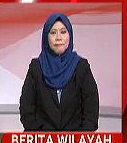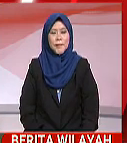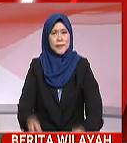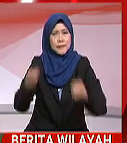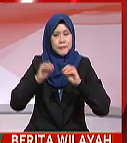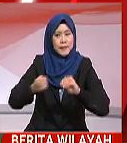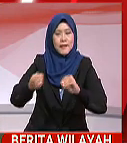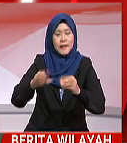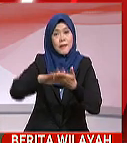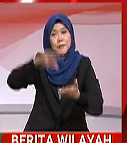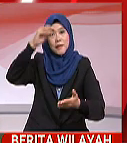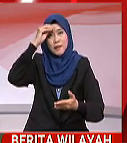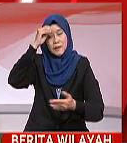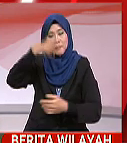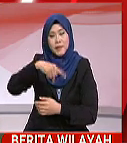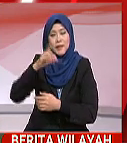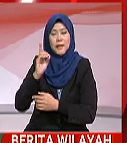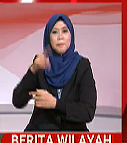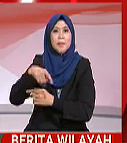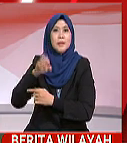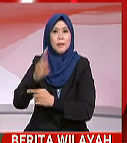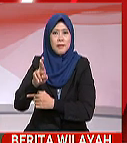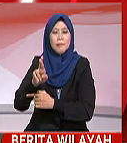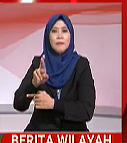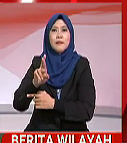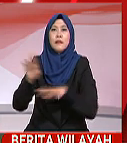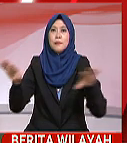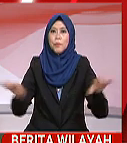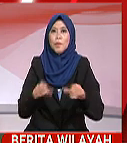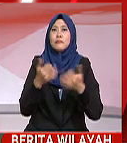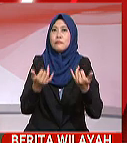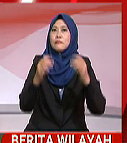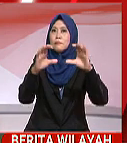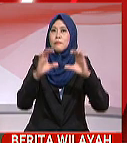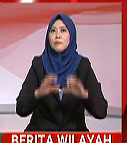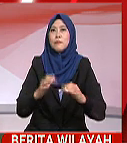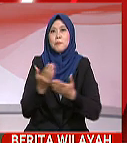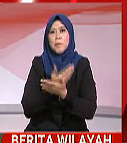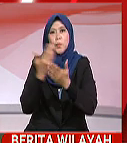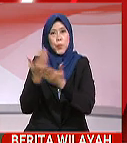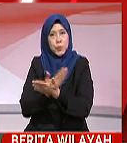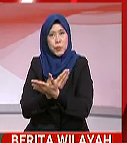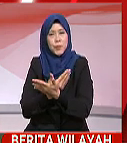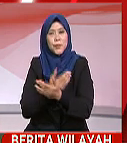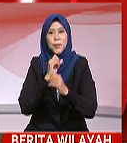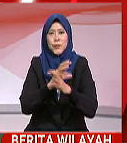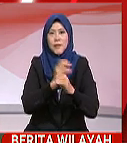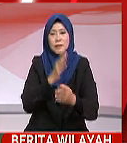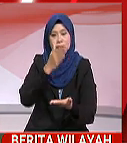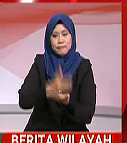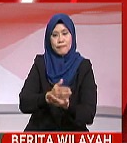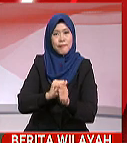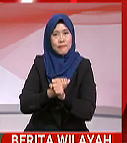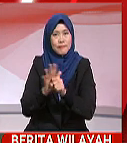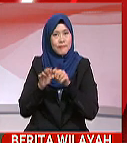Pengajaran dan pembelajaran di rumah PDPR, pelaksanaannya sebagai alternatif pembelajaran norma baru dalam usaha mengekang